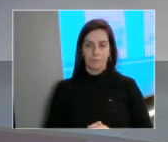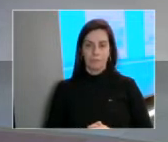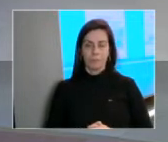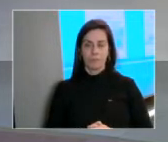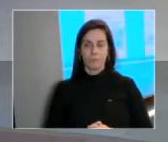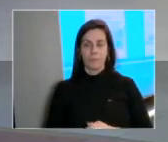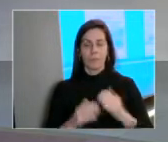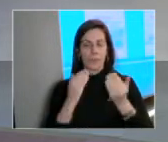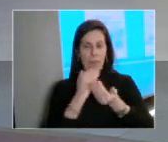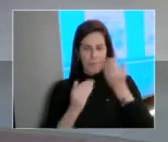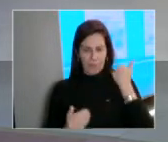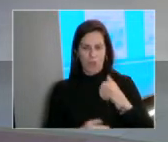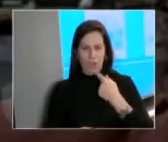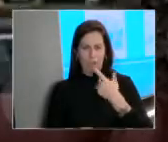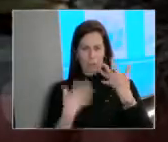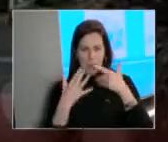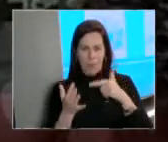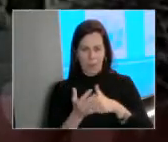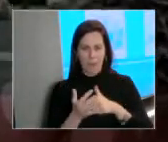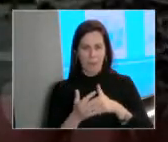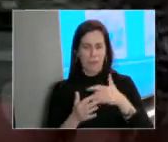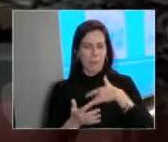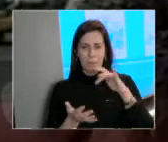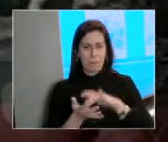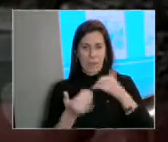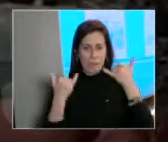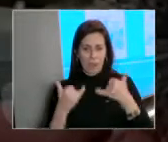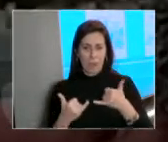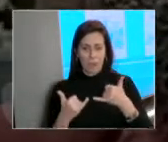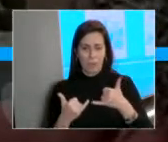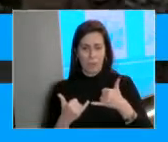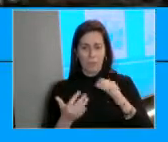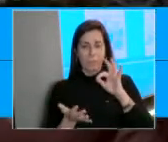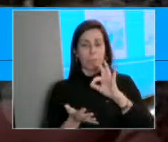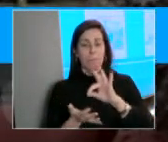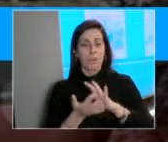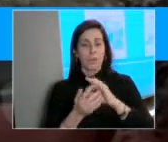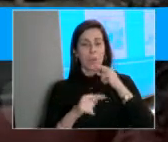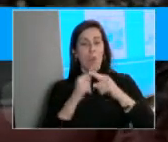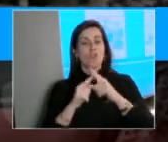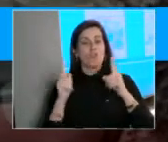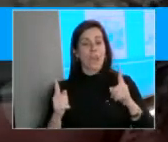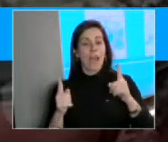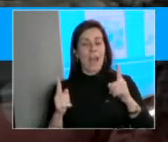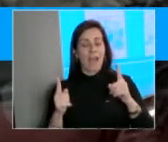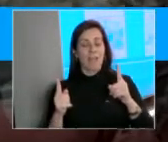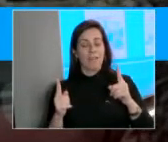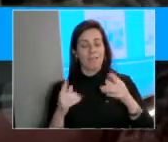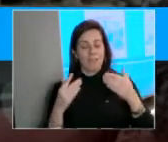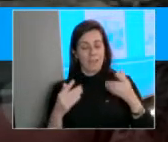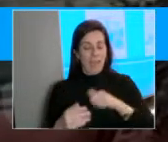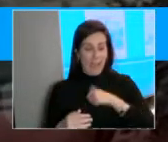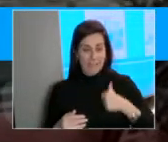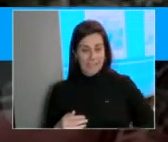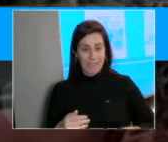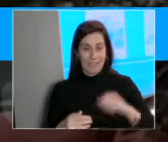תשמע, קודם לפני שמדברים על הדבר הזה, למעשה אנחנו נמצאים היום בראש השנה הסיני. עכשיו, ראש השנה הסיני, אם